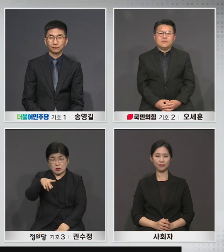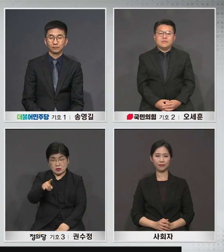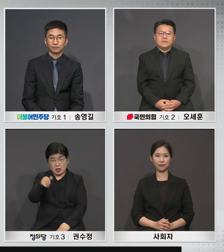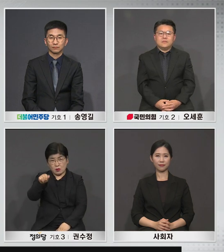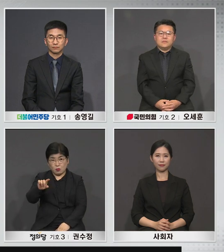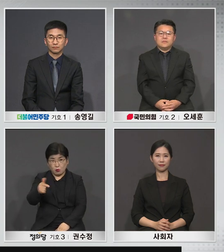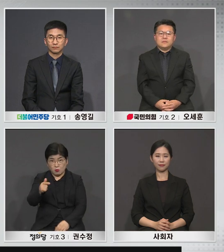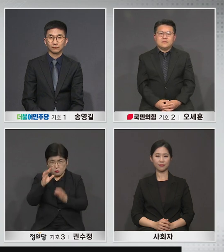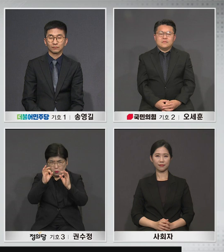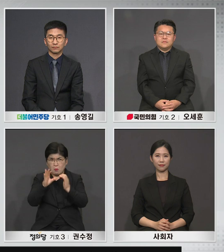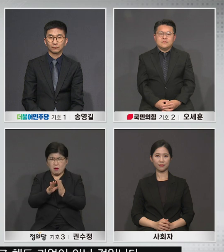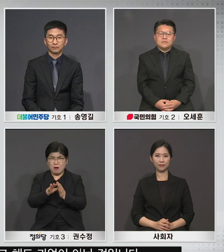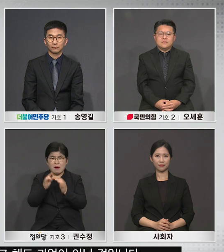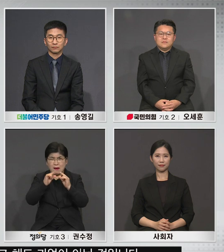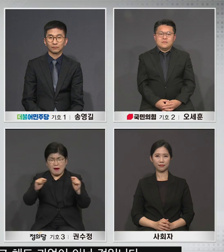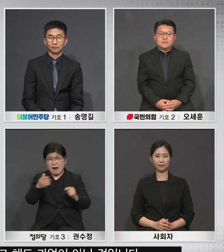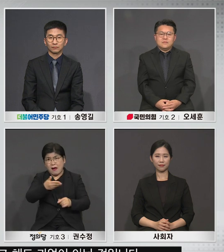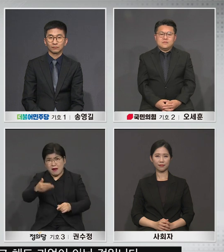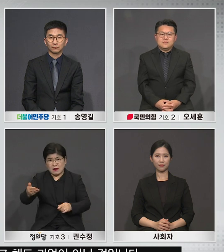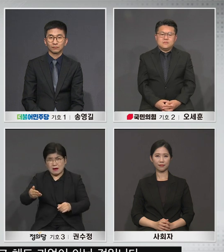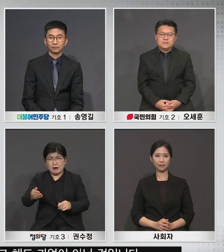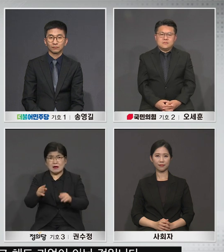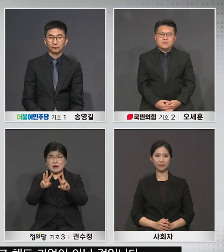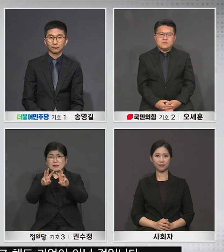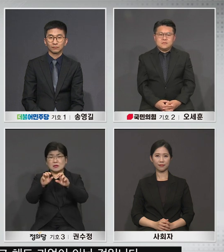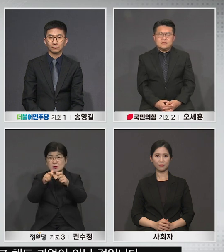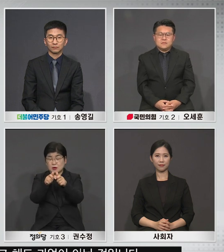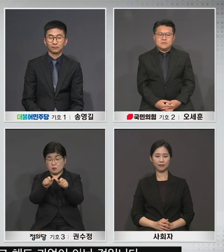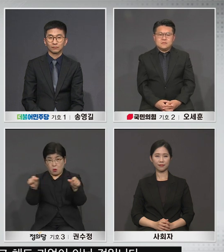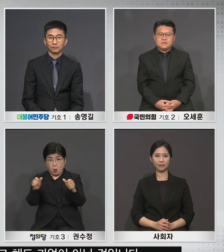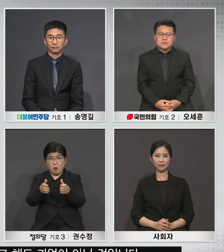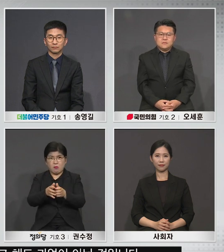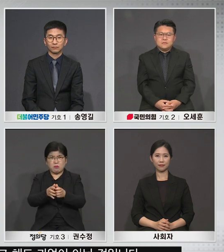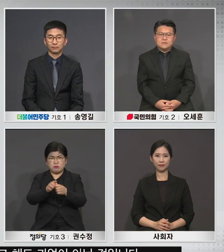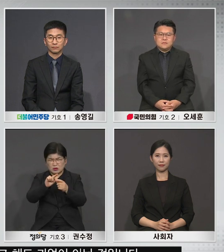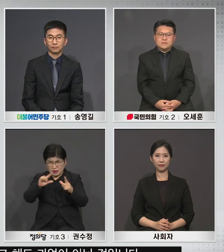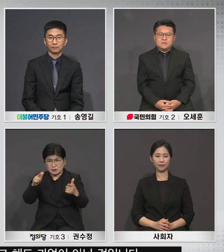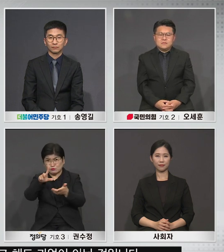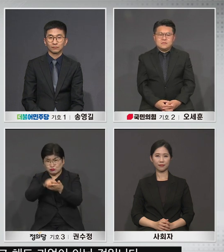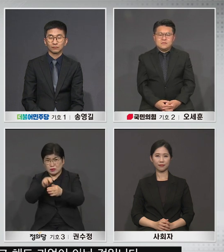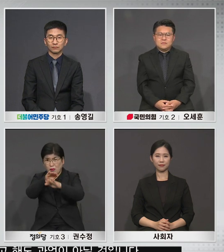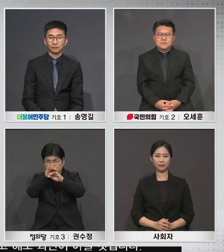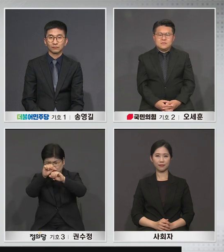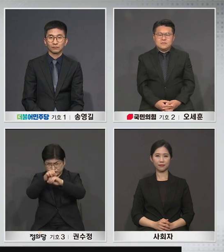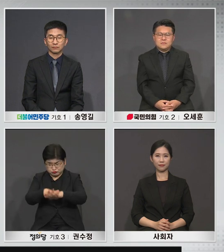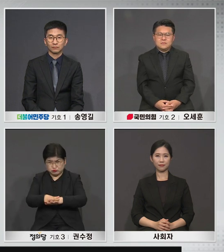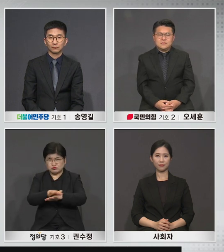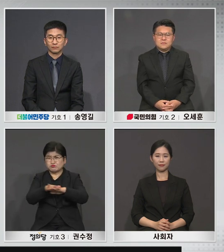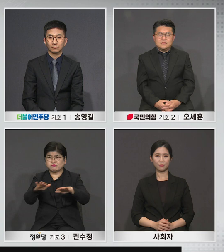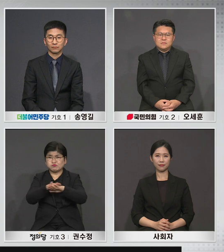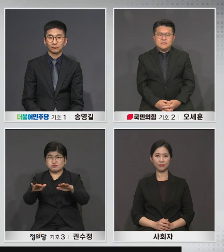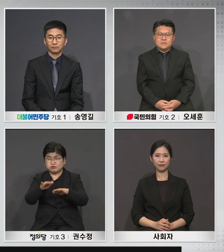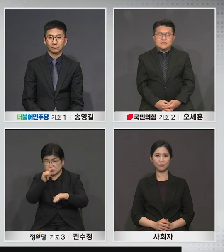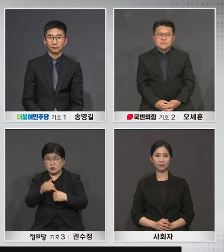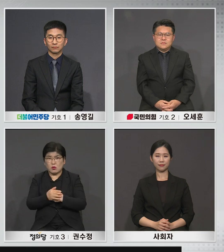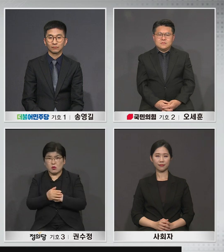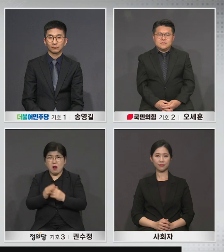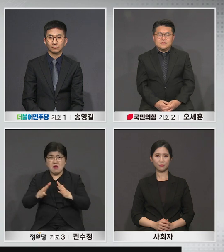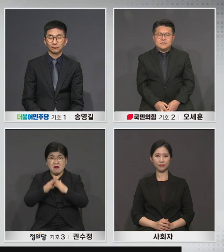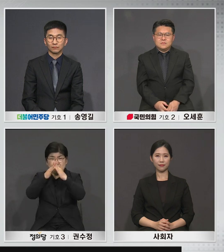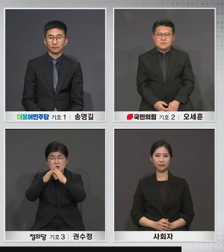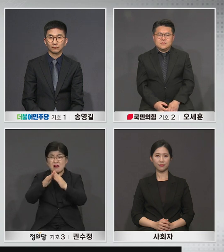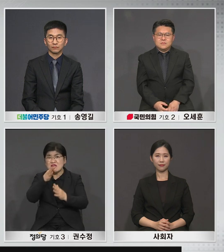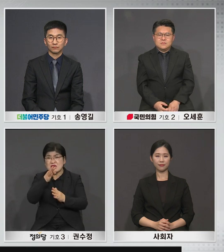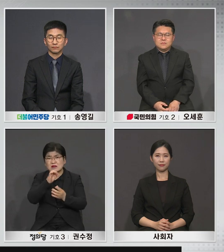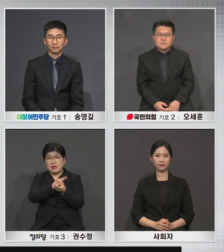35층 개발 제안 풀었습니다. 물가가 오르자 분양가 상한제로 고통받는 건설사들의 이익을 대변해 줘야